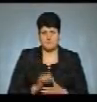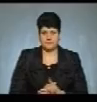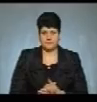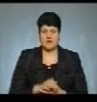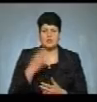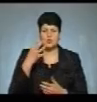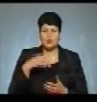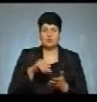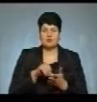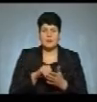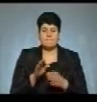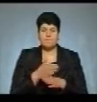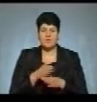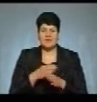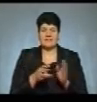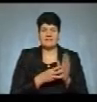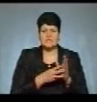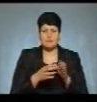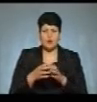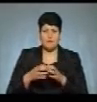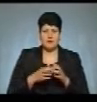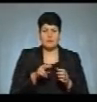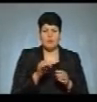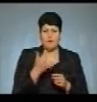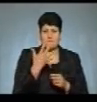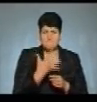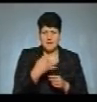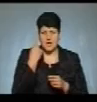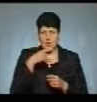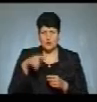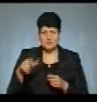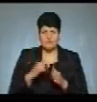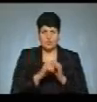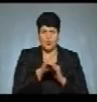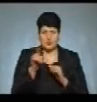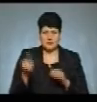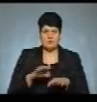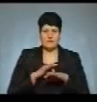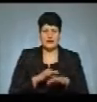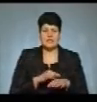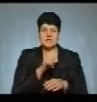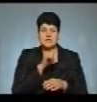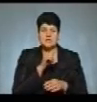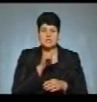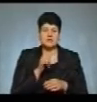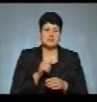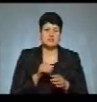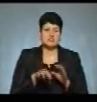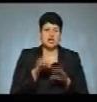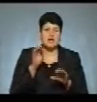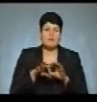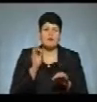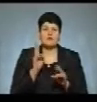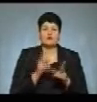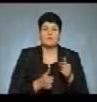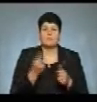40 учасників поділились на 8 команд, по 5 осіб у кожній. Провели жеребкування, які команди змагатимуться